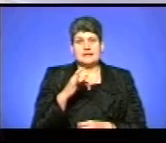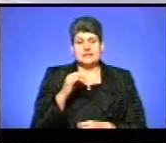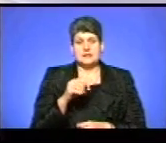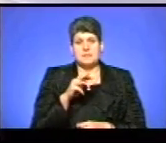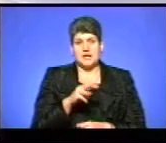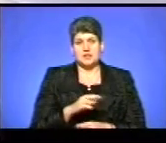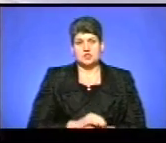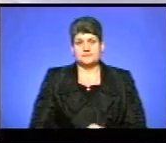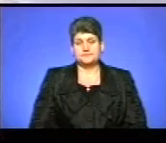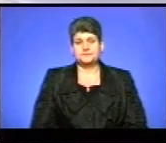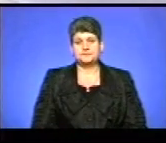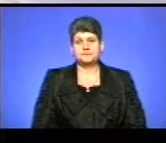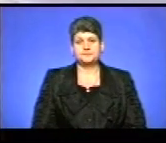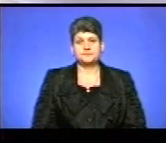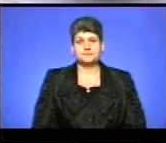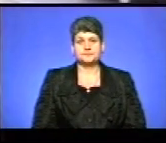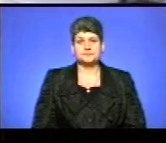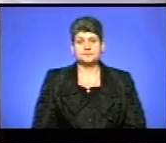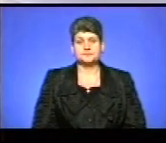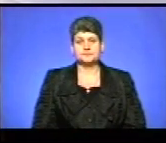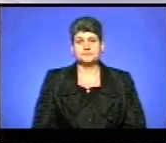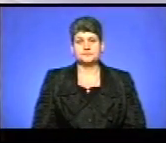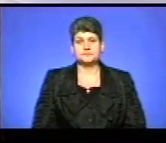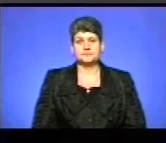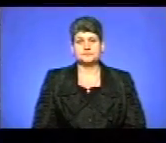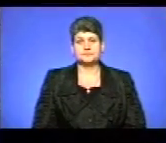Богдан Буденчук, Юрій Багрій, новини.